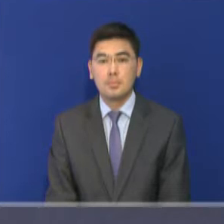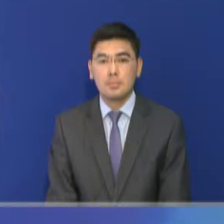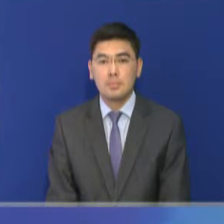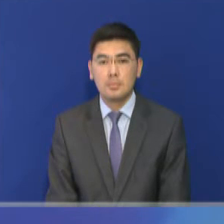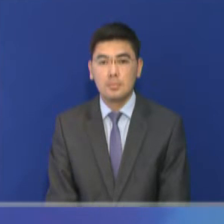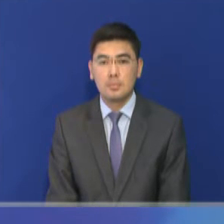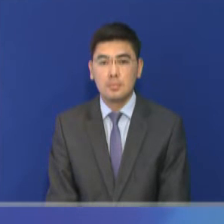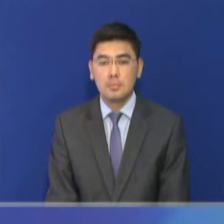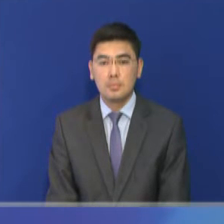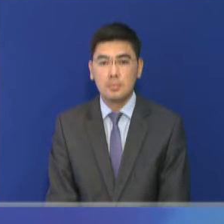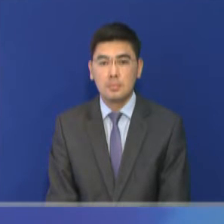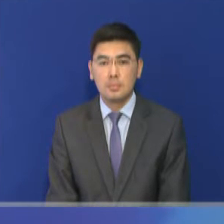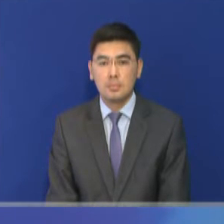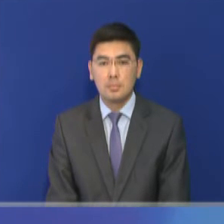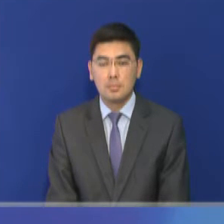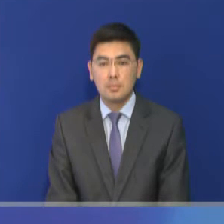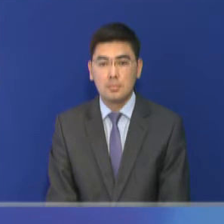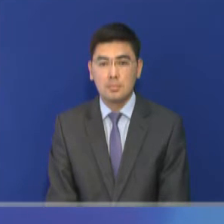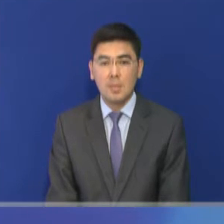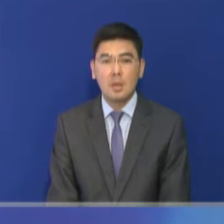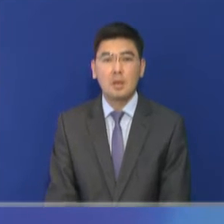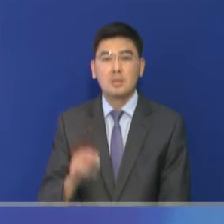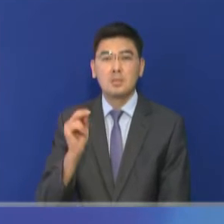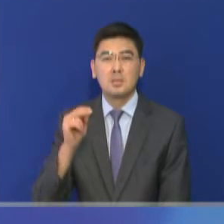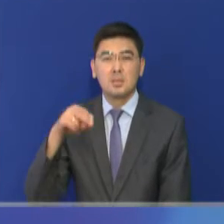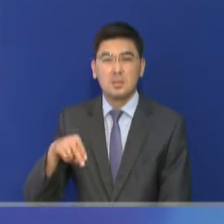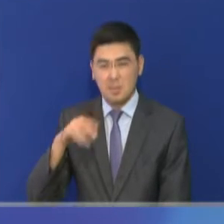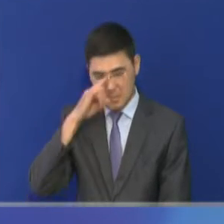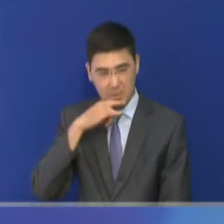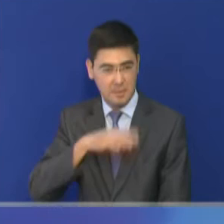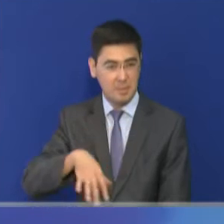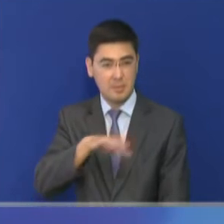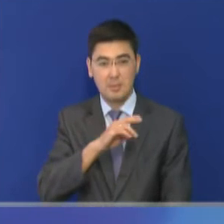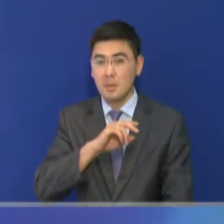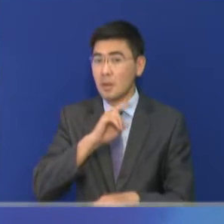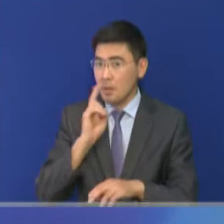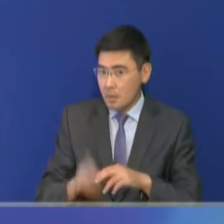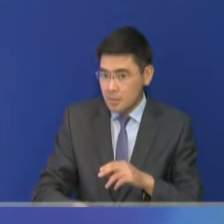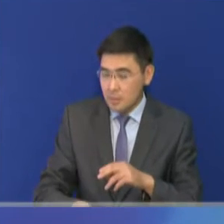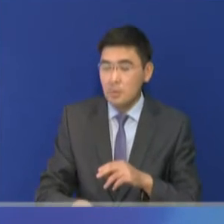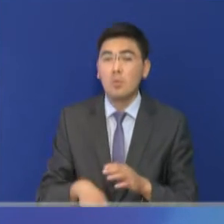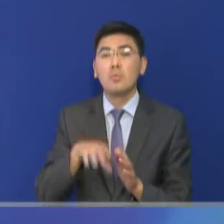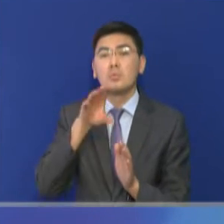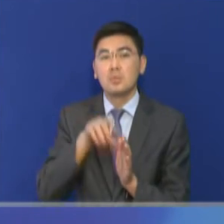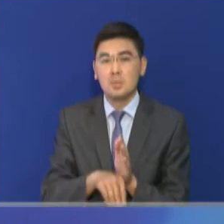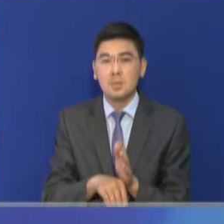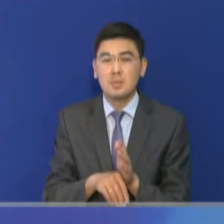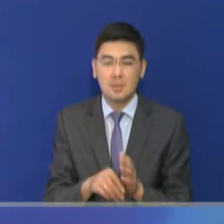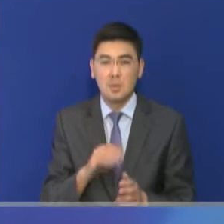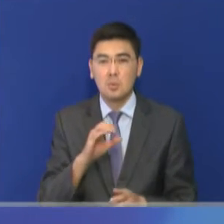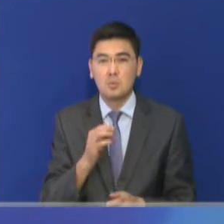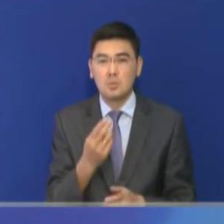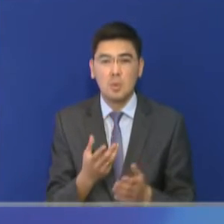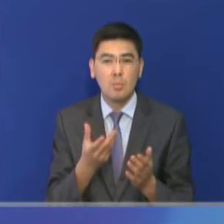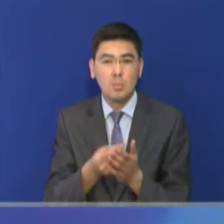«Семей». В связи с завершением режима чрезвычайного положения в стране остановился прием заявок на получение социального пособия в